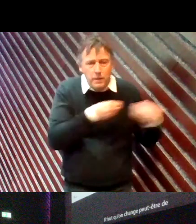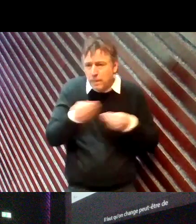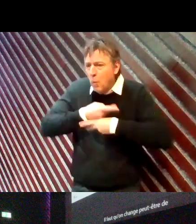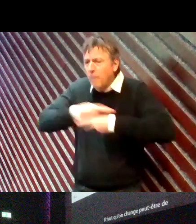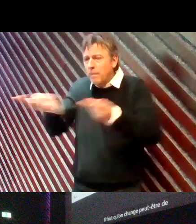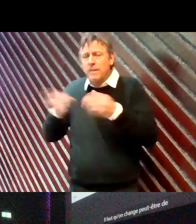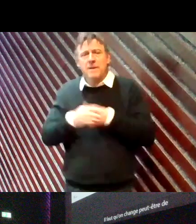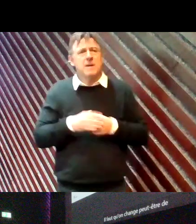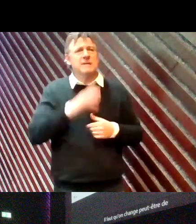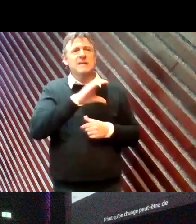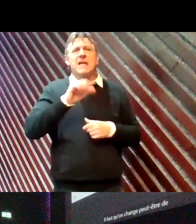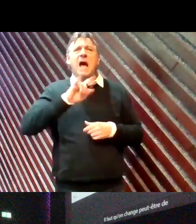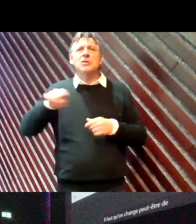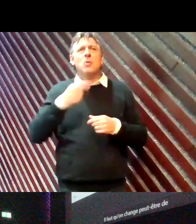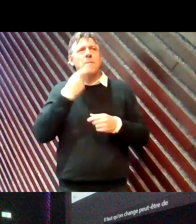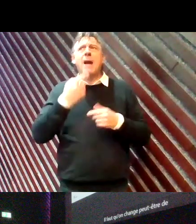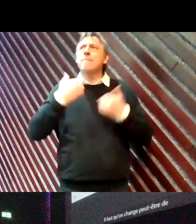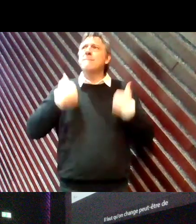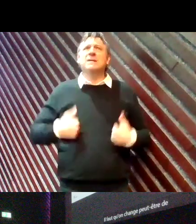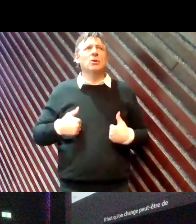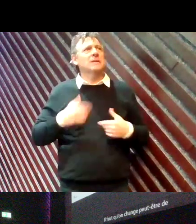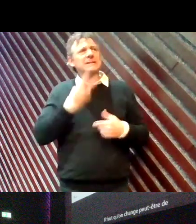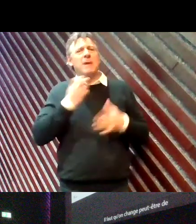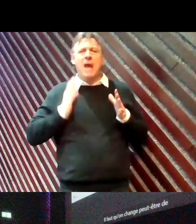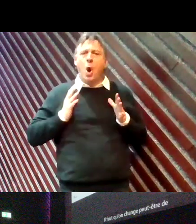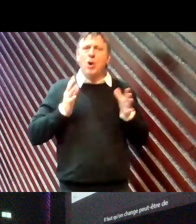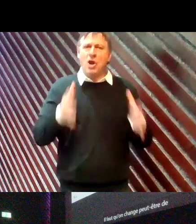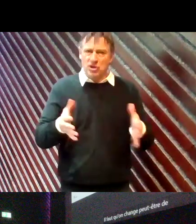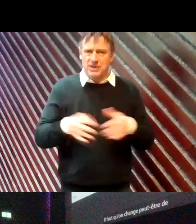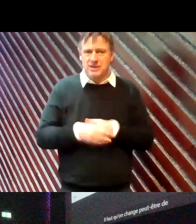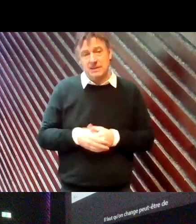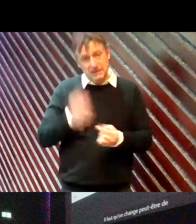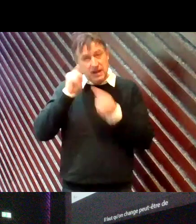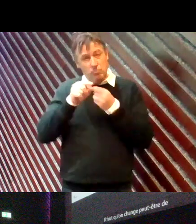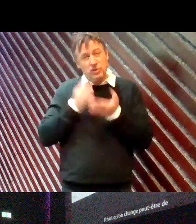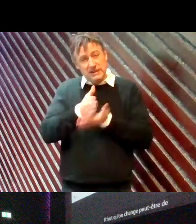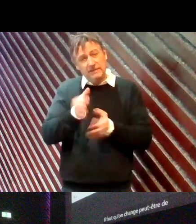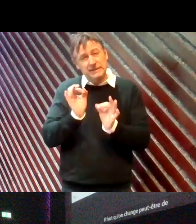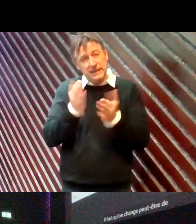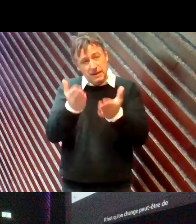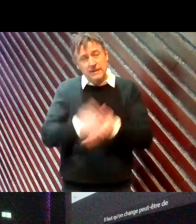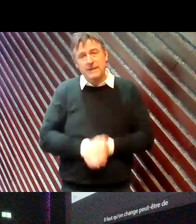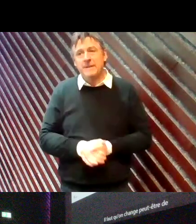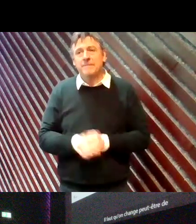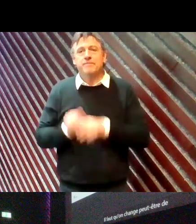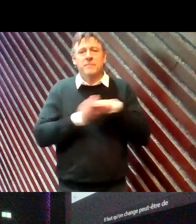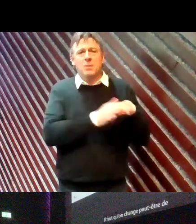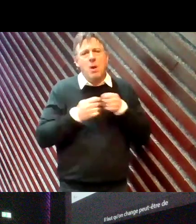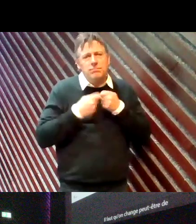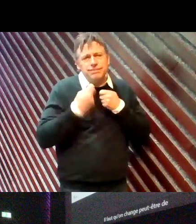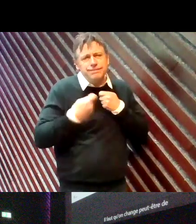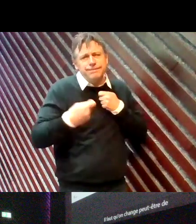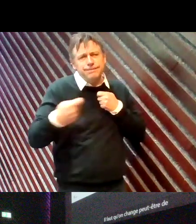citoyens engagés. C'est un peu cette idée-là. Voilà. Alors, je ne pas aller plus longue, mais juste pour conclure, voulais peut-être